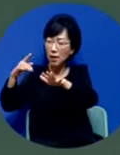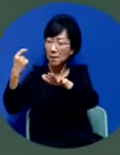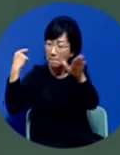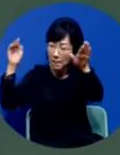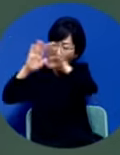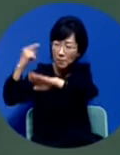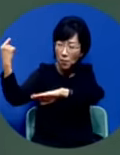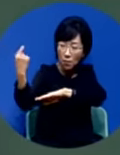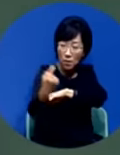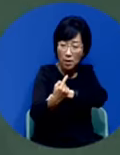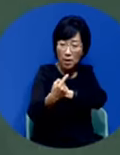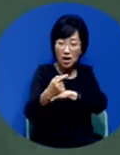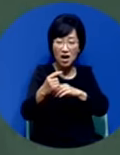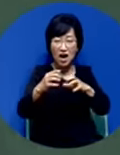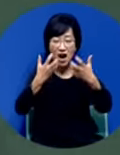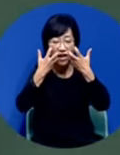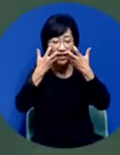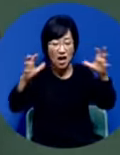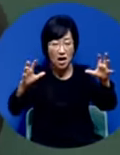봉하셨습니다.